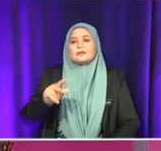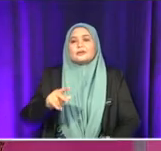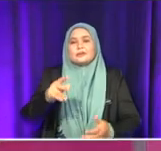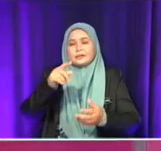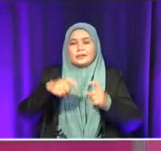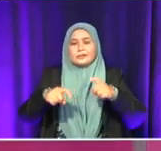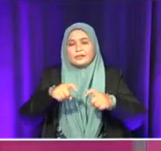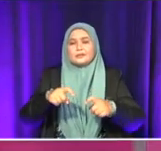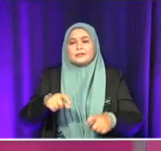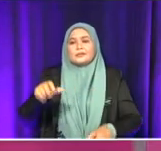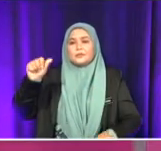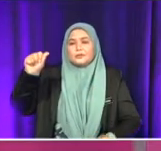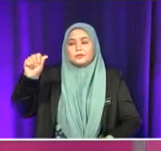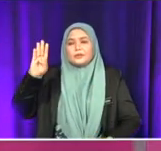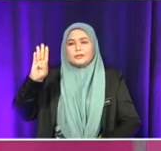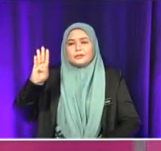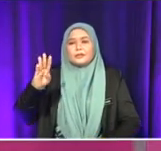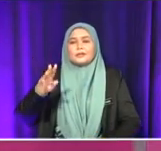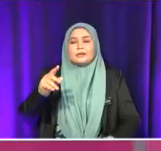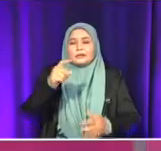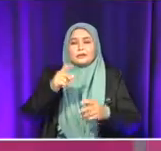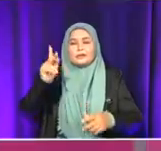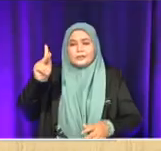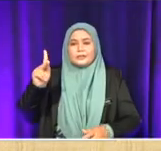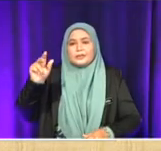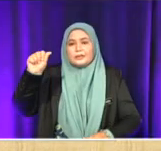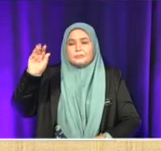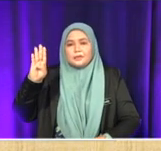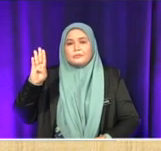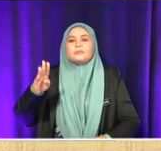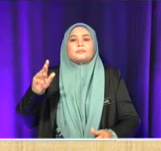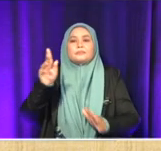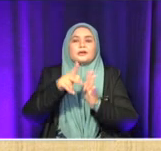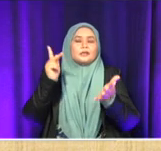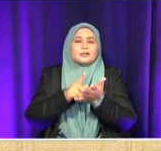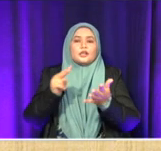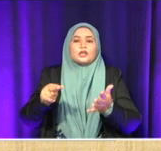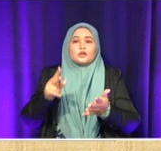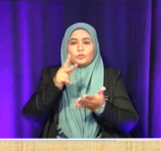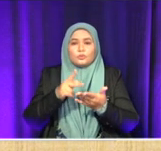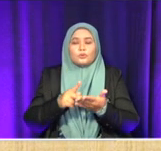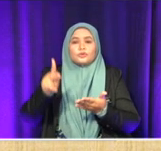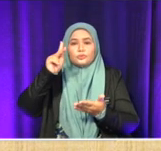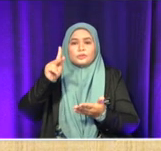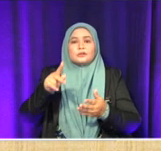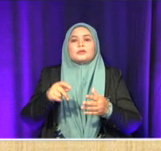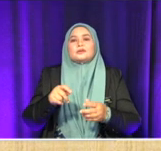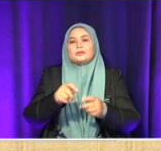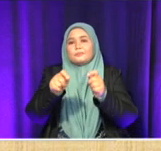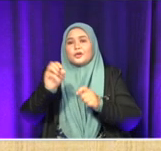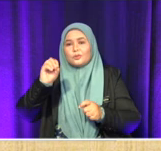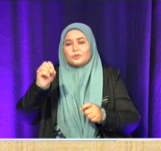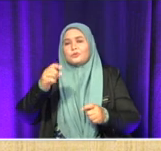dengan yang murid-murid Oke kajian Aminudin Baqi juga memperkenalkan kursus tempat kosong untuk